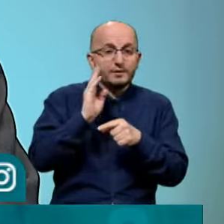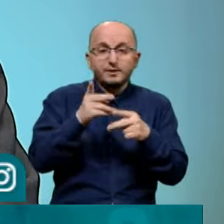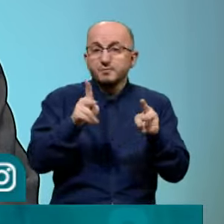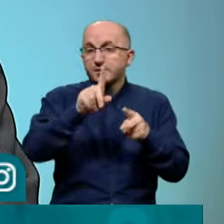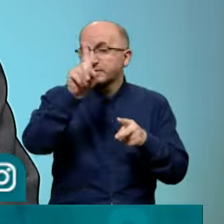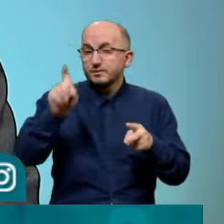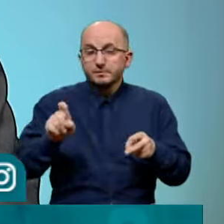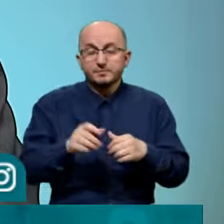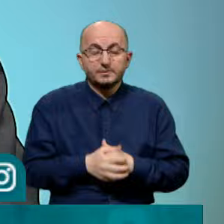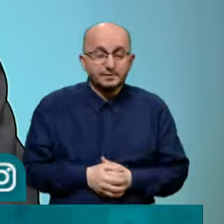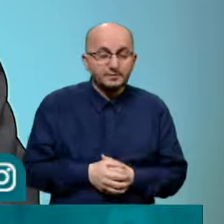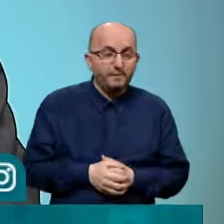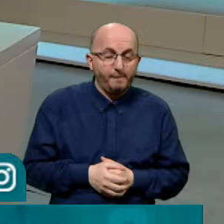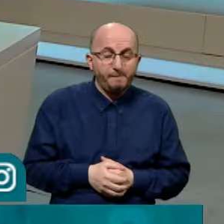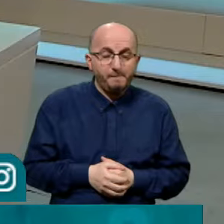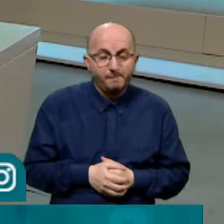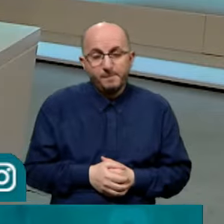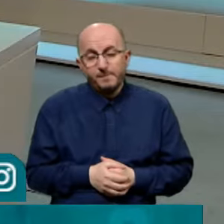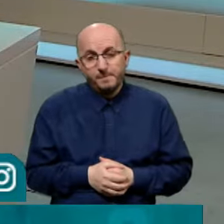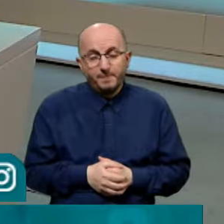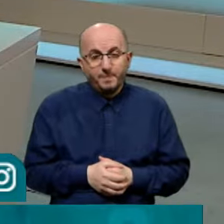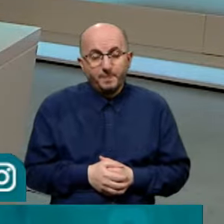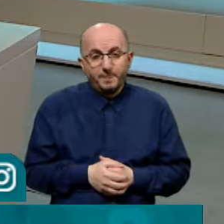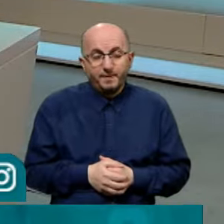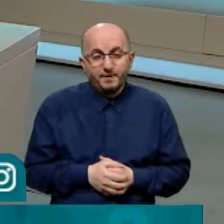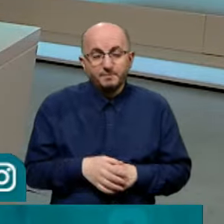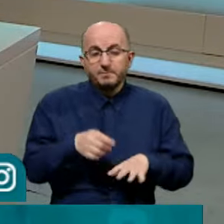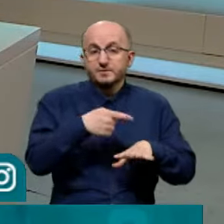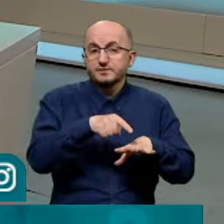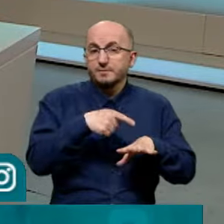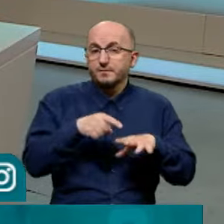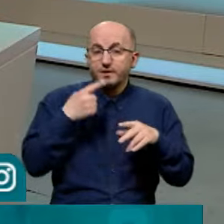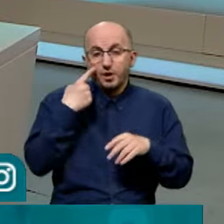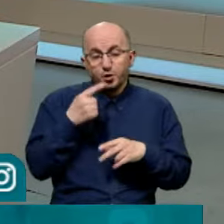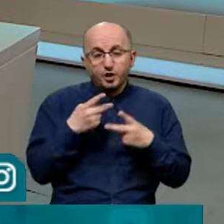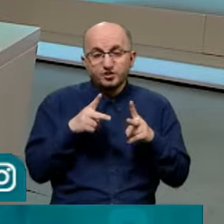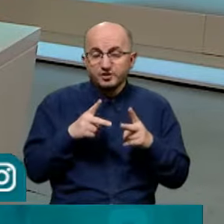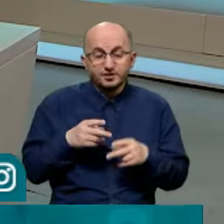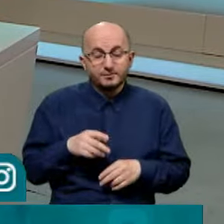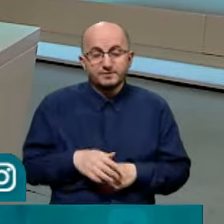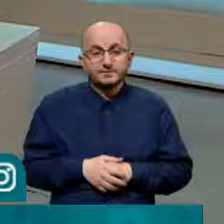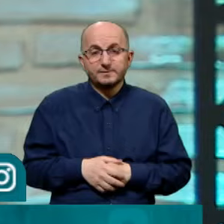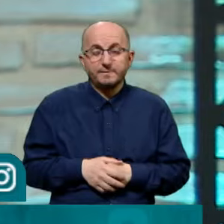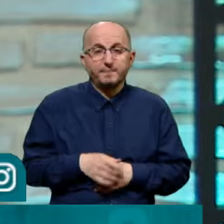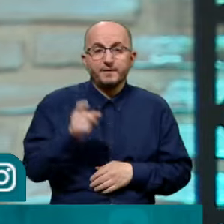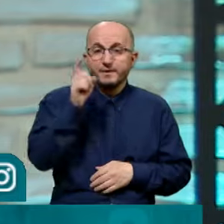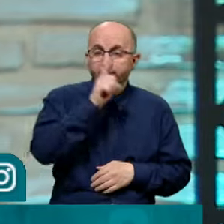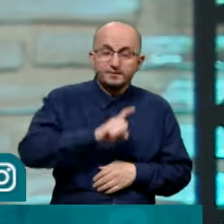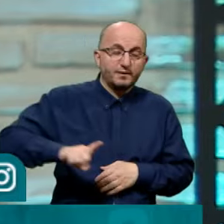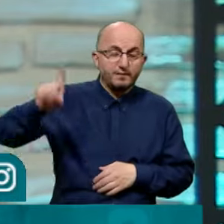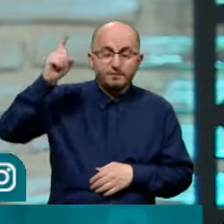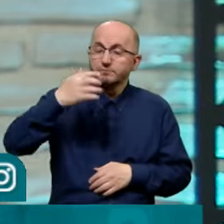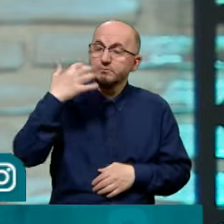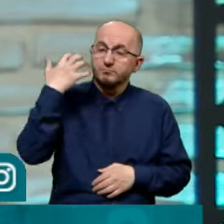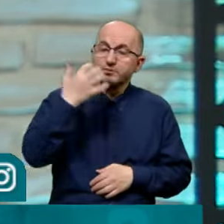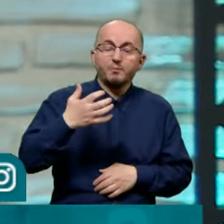mahrem olarak. Evet. İkisinin gidebilme durumu var mı? Nasıldır? Yani mezheplere göre açıklayabilirseniz çok Peki, sevinirim. soralım. Dayıcığınıza Cenab-ı Allah'tan